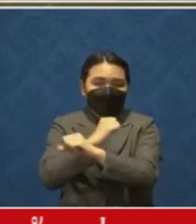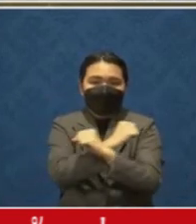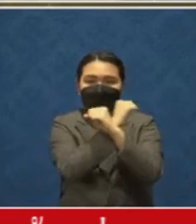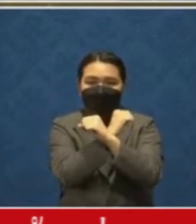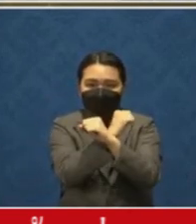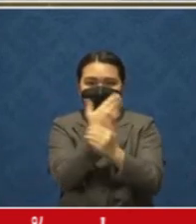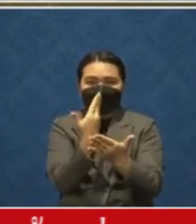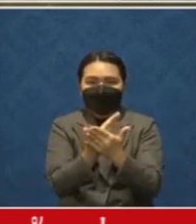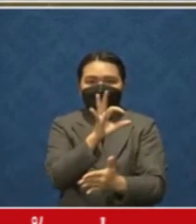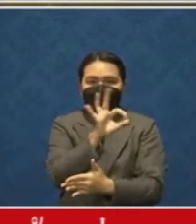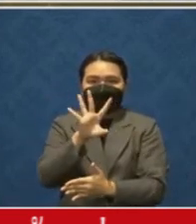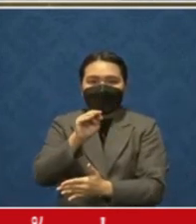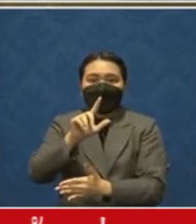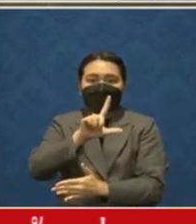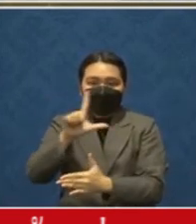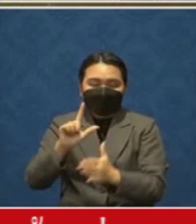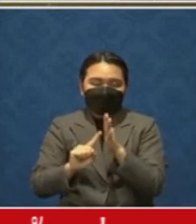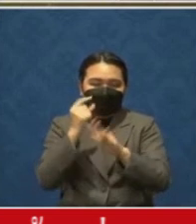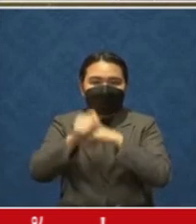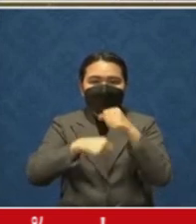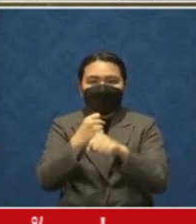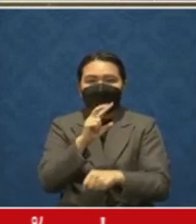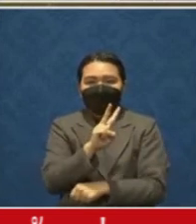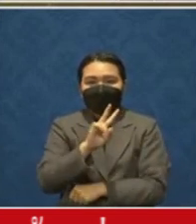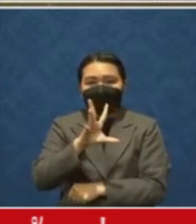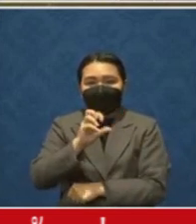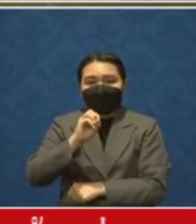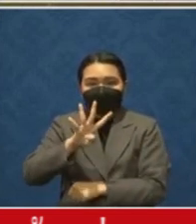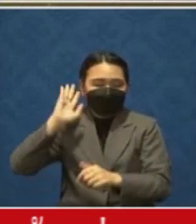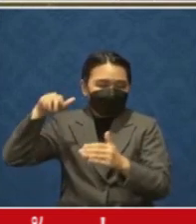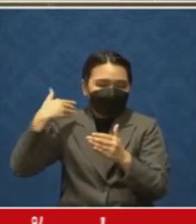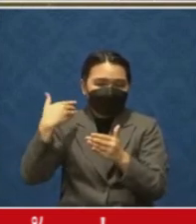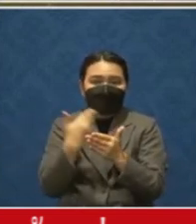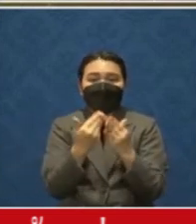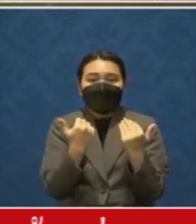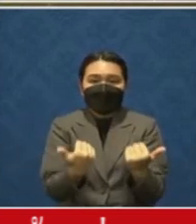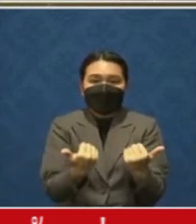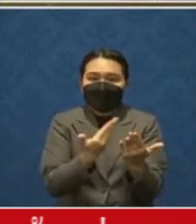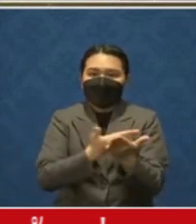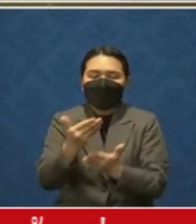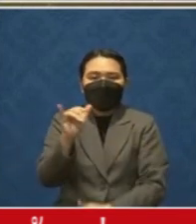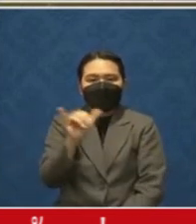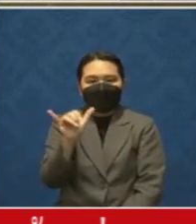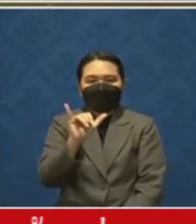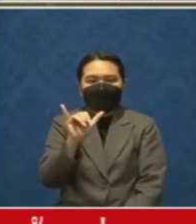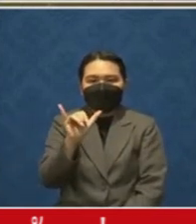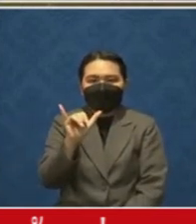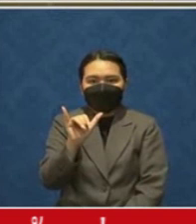ากาศ940ล้านเริ่มตั้งแต่ปี2564ครับถึงปัจจุบันเนี่ยก็ยัง